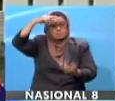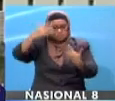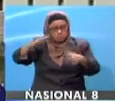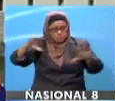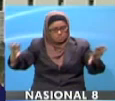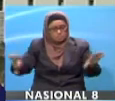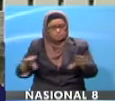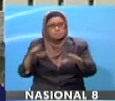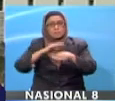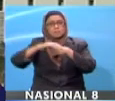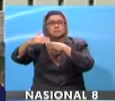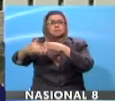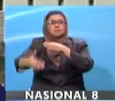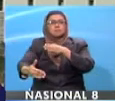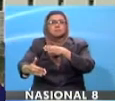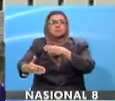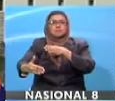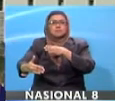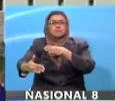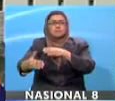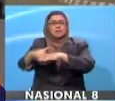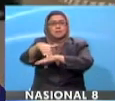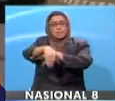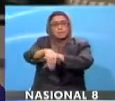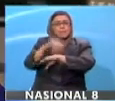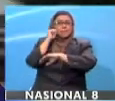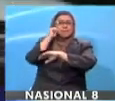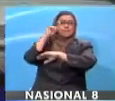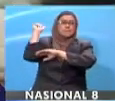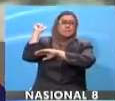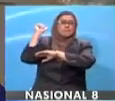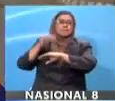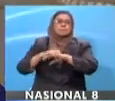kerja selesai pada malam semalam.